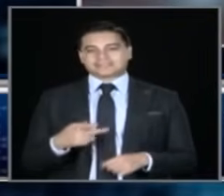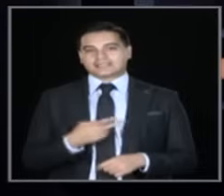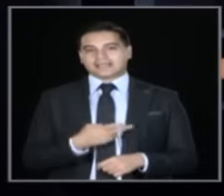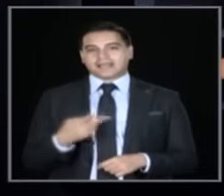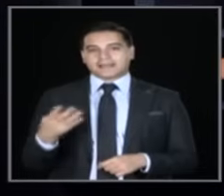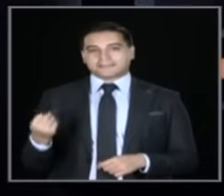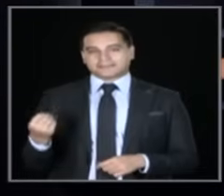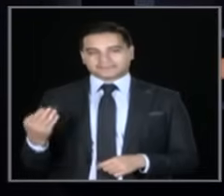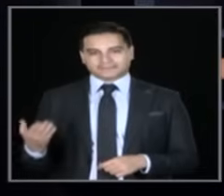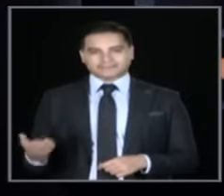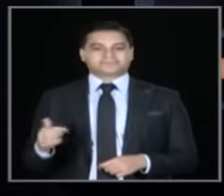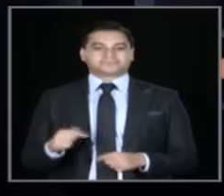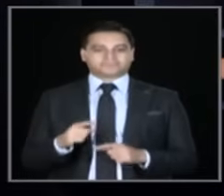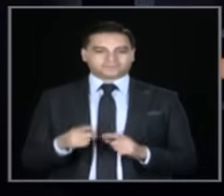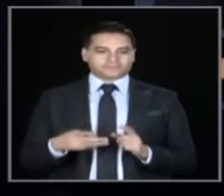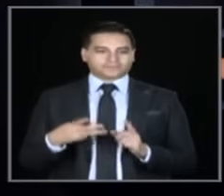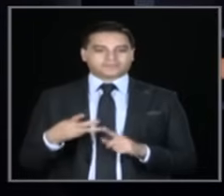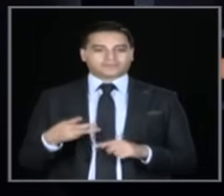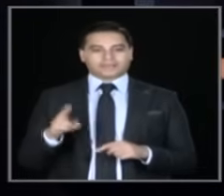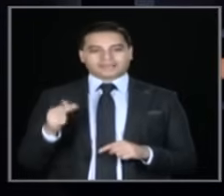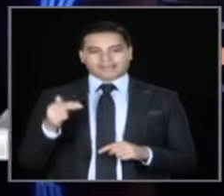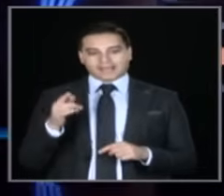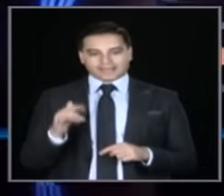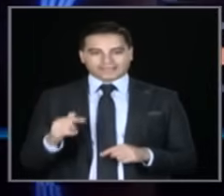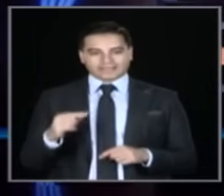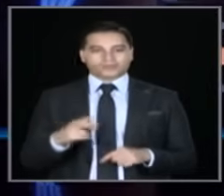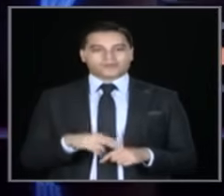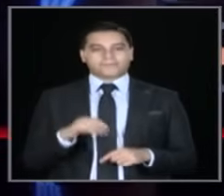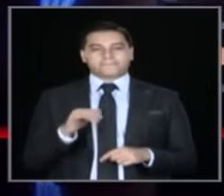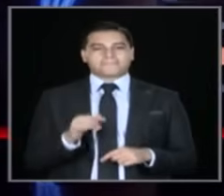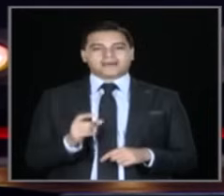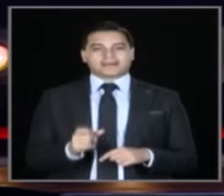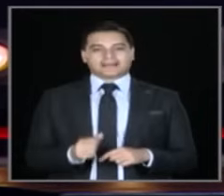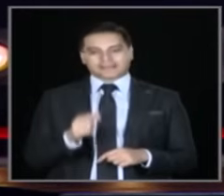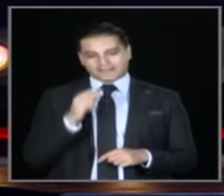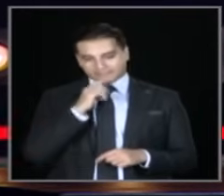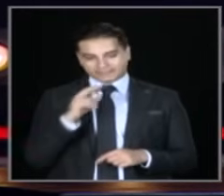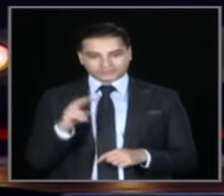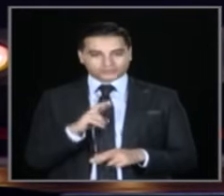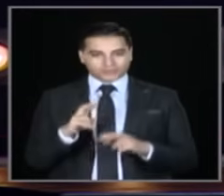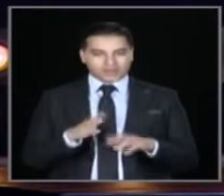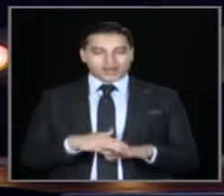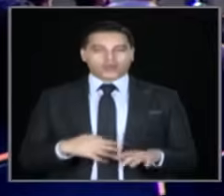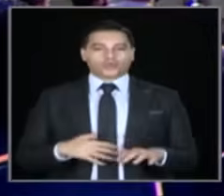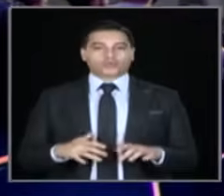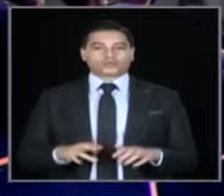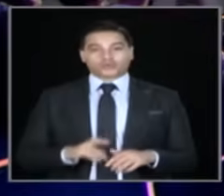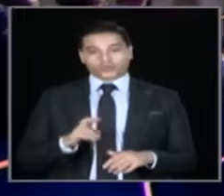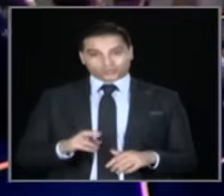40 جلادييترز، تغريد وميرنا، ميرنا وتغريد، تكنولوجيا. والسؤال